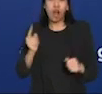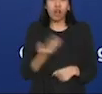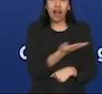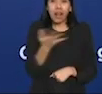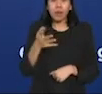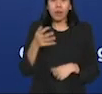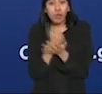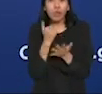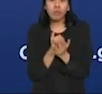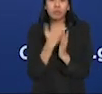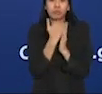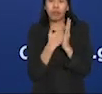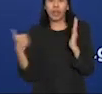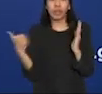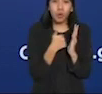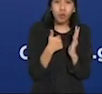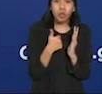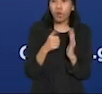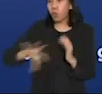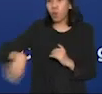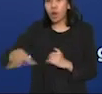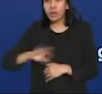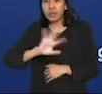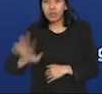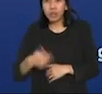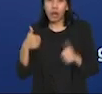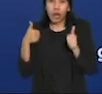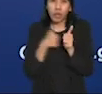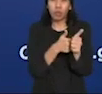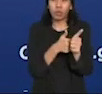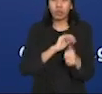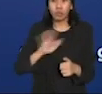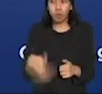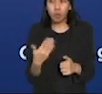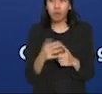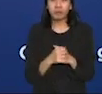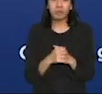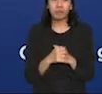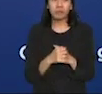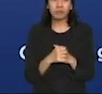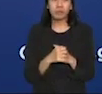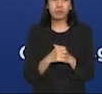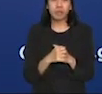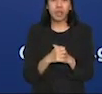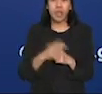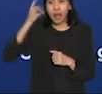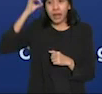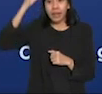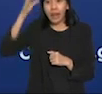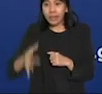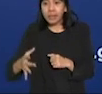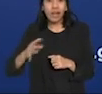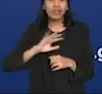keluarga kita mengerjakan dengan baik lingkungan kita mengerjakan dengan baik Desa kita bisa mengerjakannya dengan